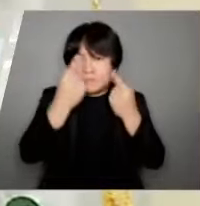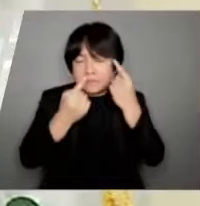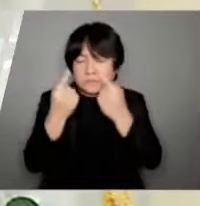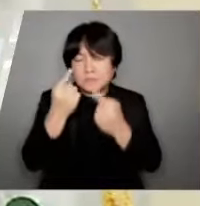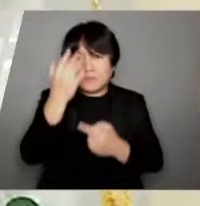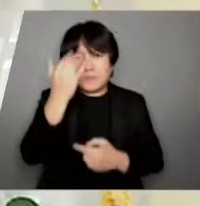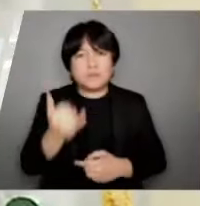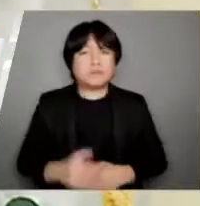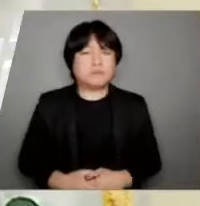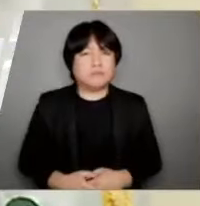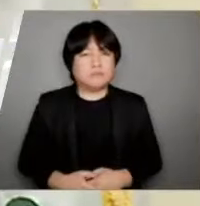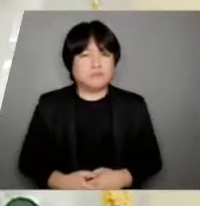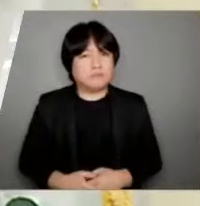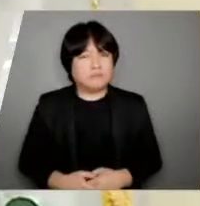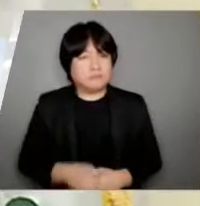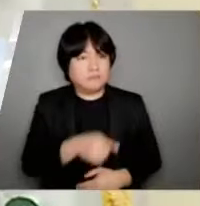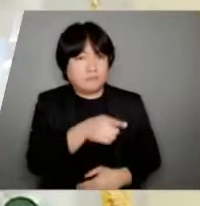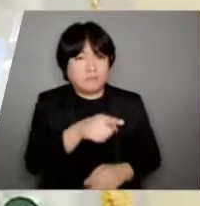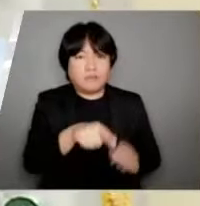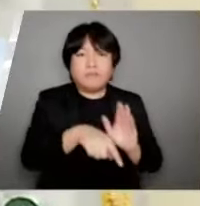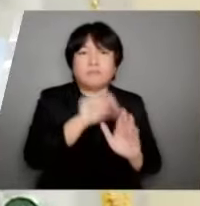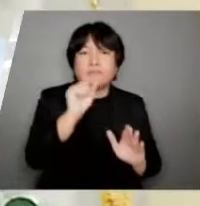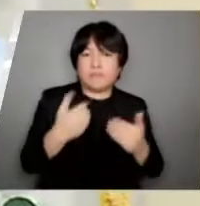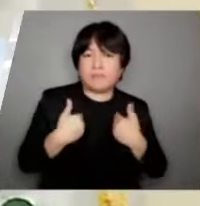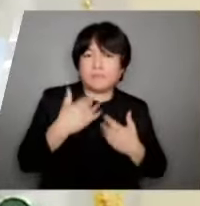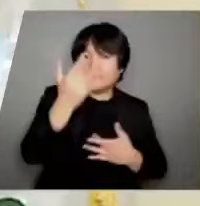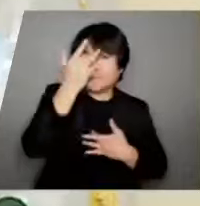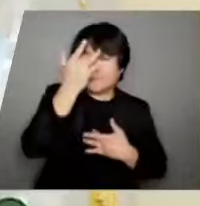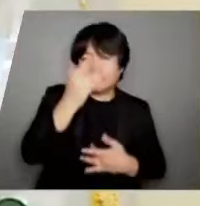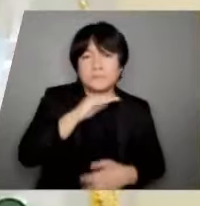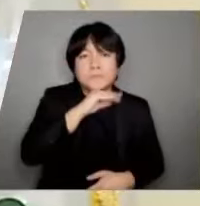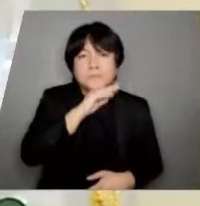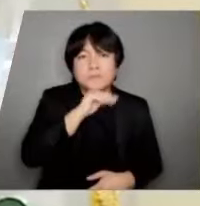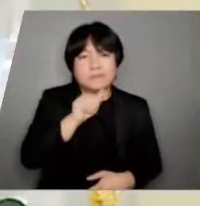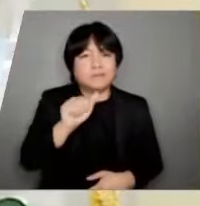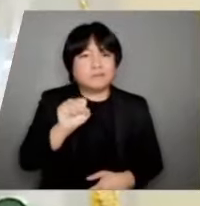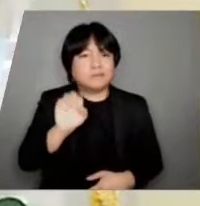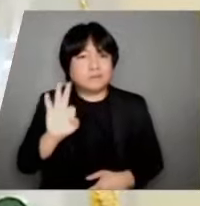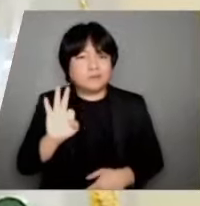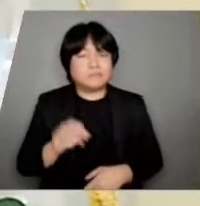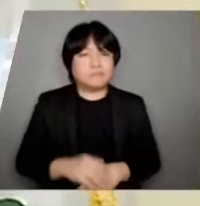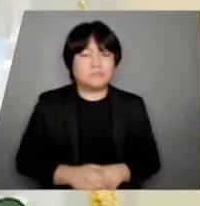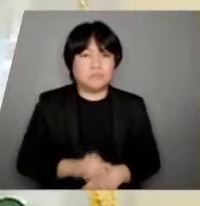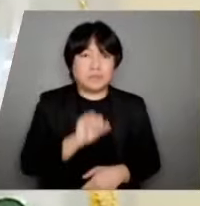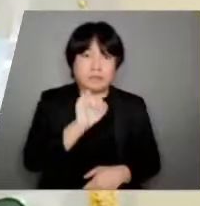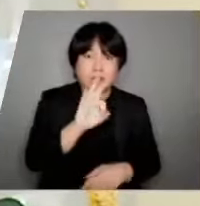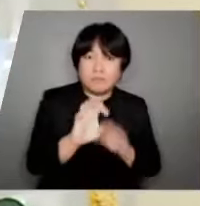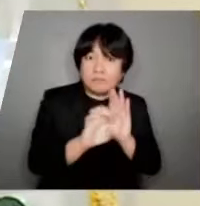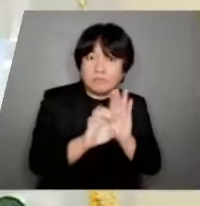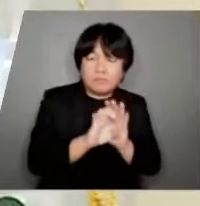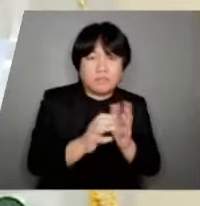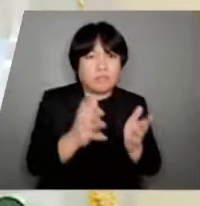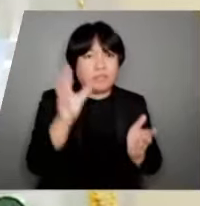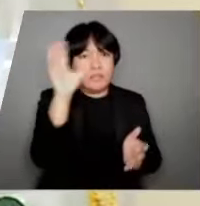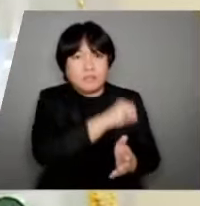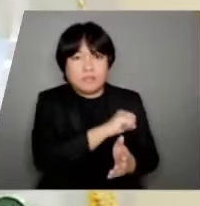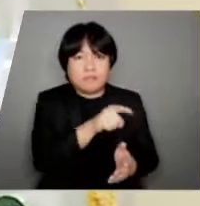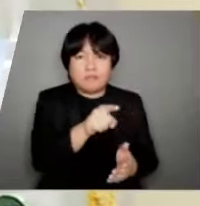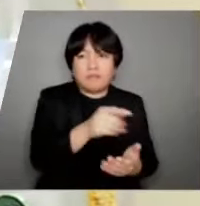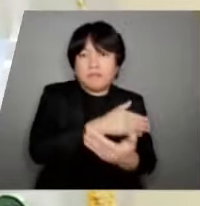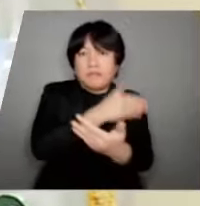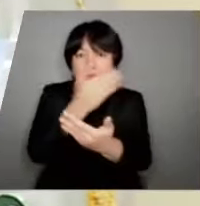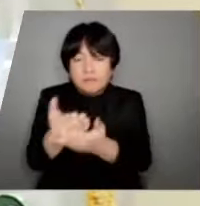napatunayan ito na positive. Pag dumating ito doon sa mga destination nila at kunwari mamimili rin doon pa ng